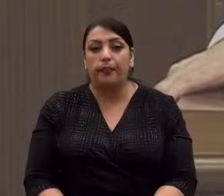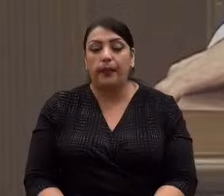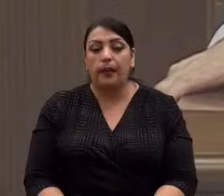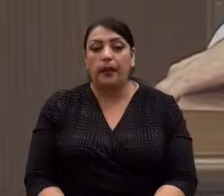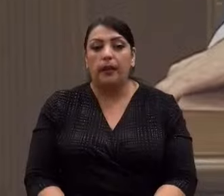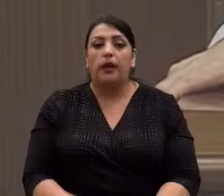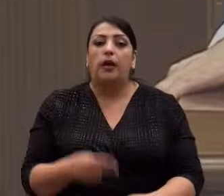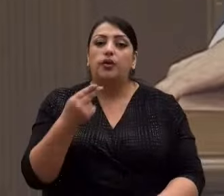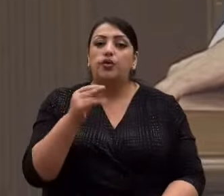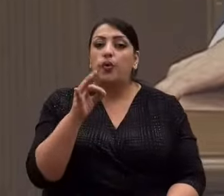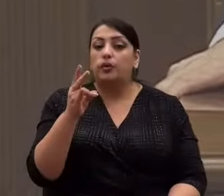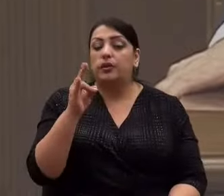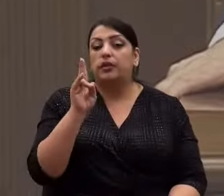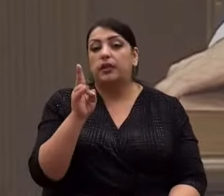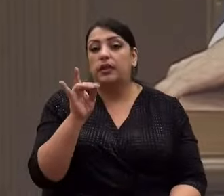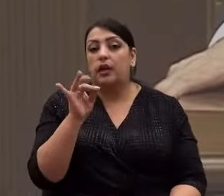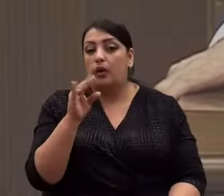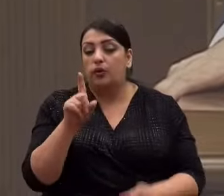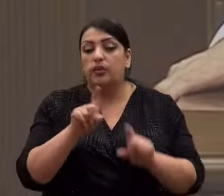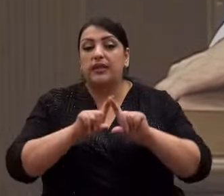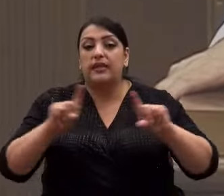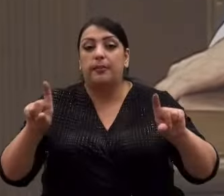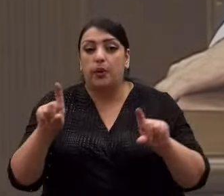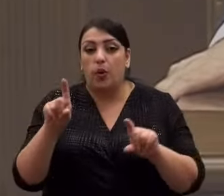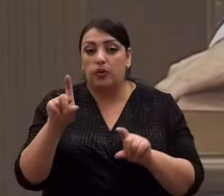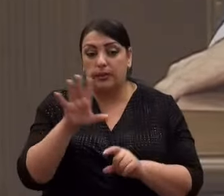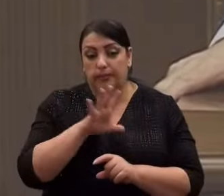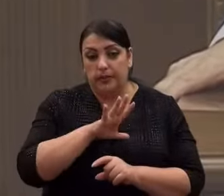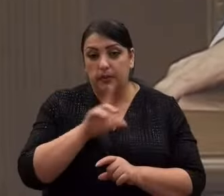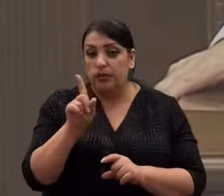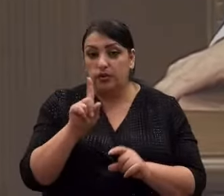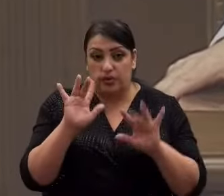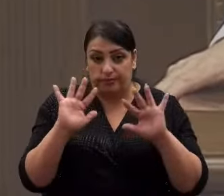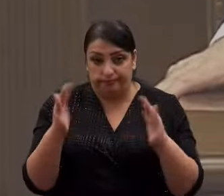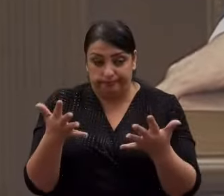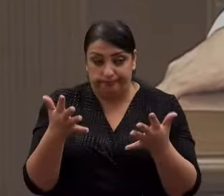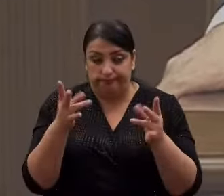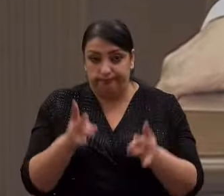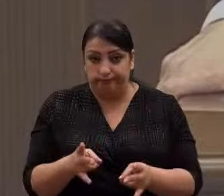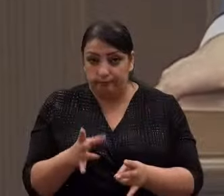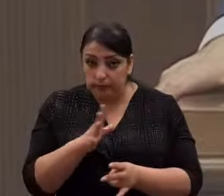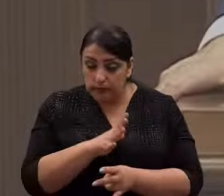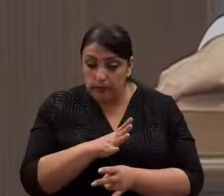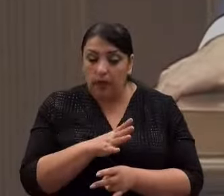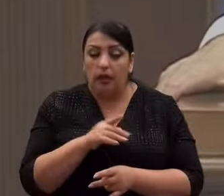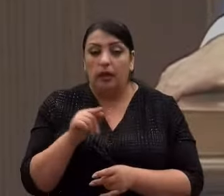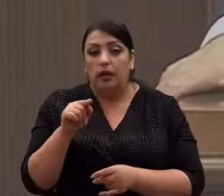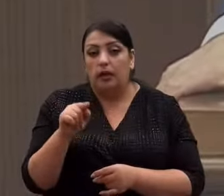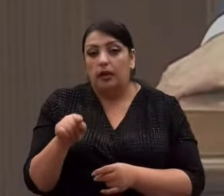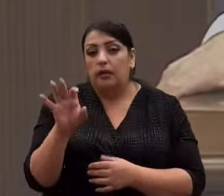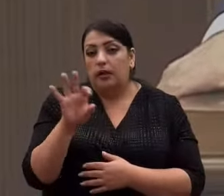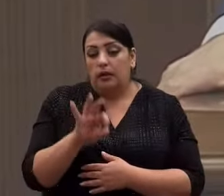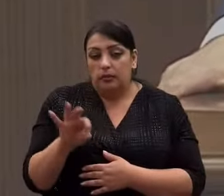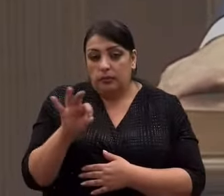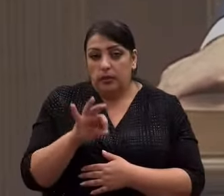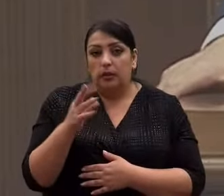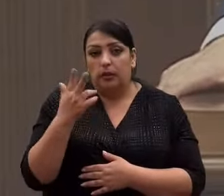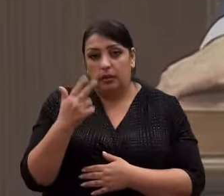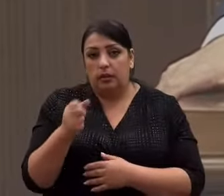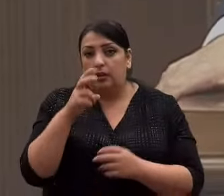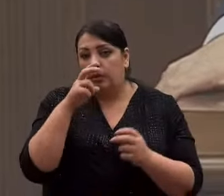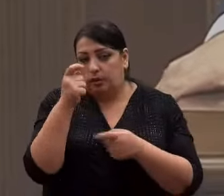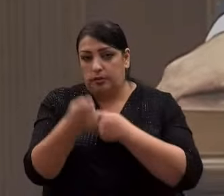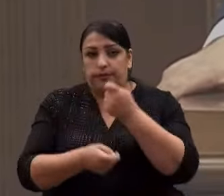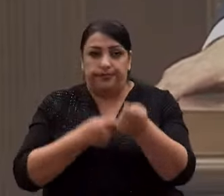Ջոն Կիրակոսյանի անվան դպրոցի միջադեպի հետ, բնականաբար այդ ուղությամբ մեր մոտ